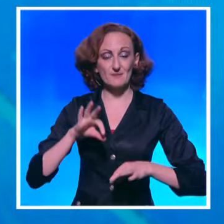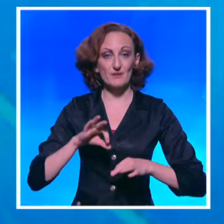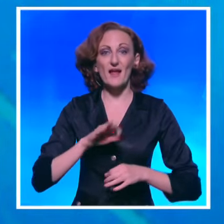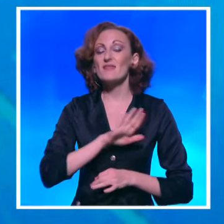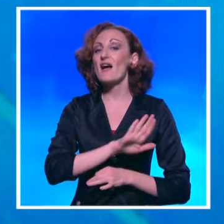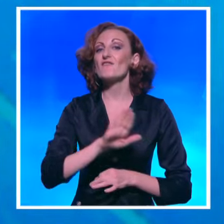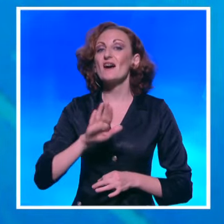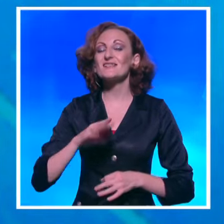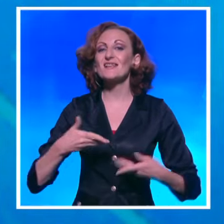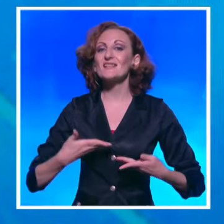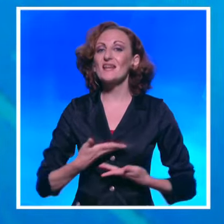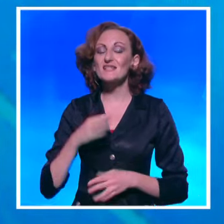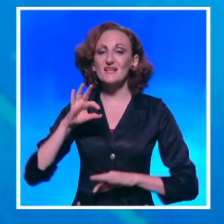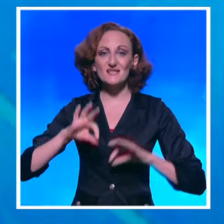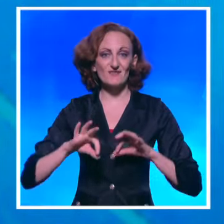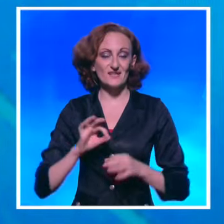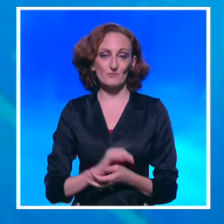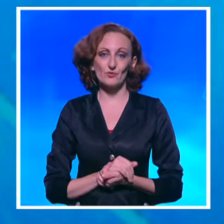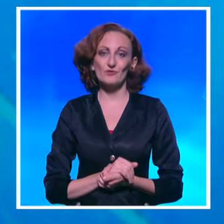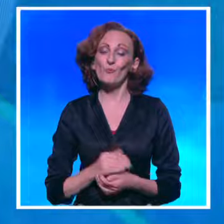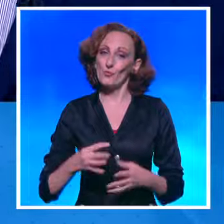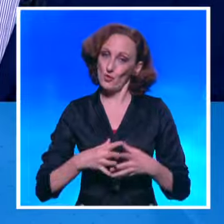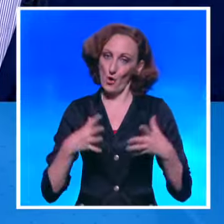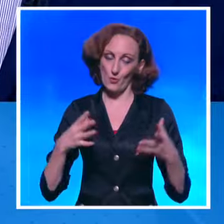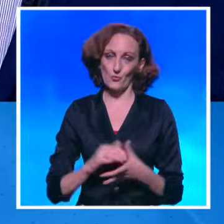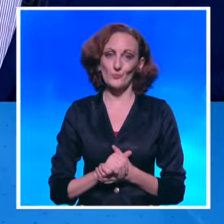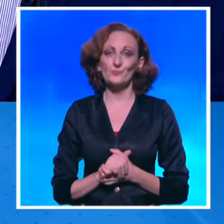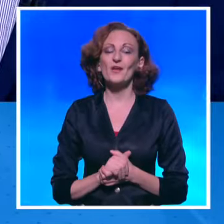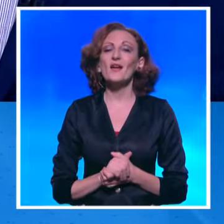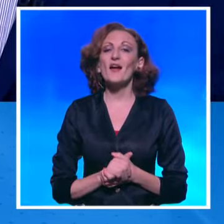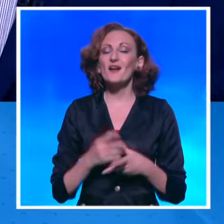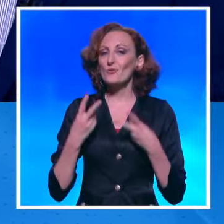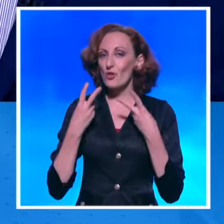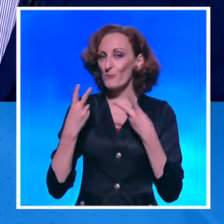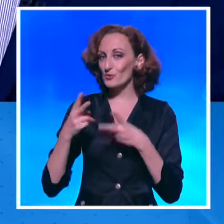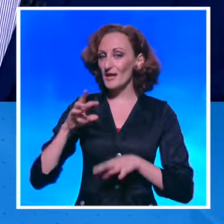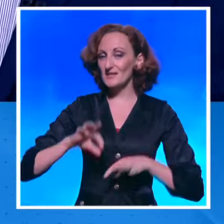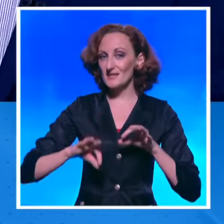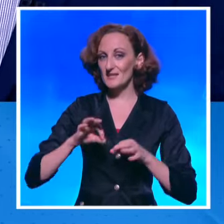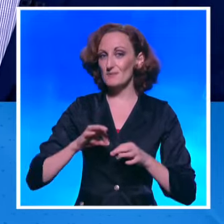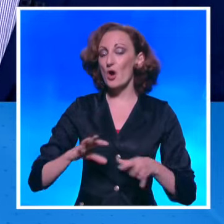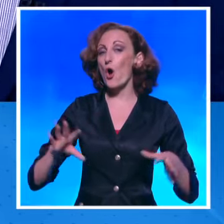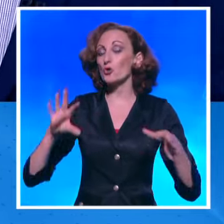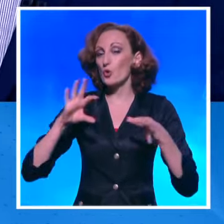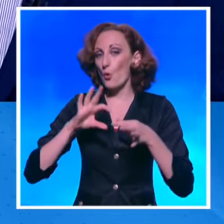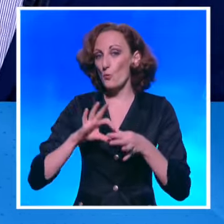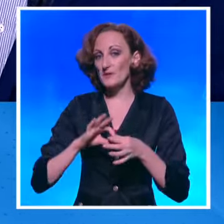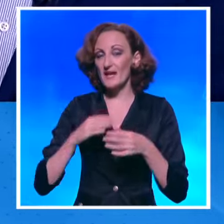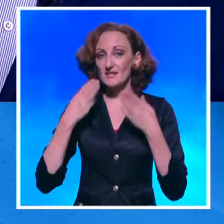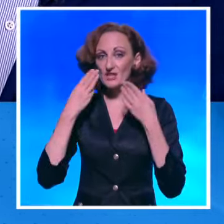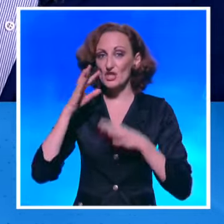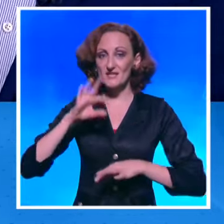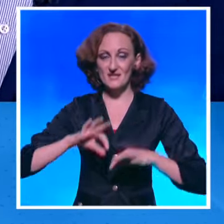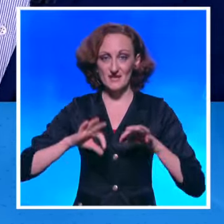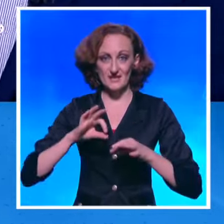интересни ли са ви изборите? Много. Като наблюдатели на изборите от Обединение за честни избори Очи, знаете, работиме